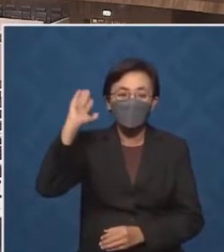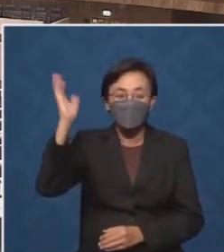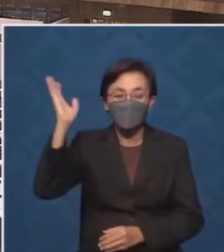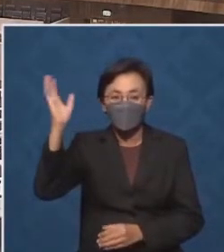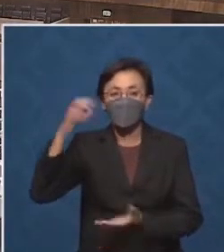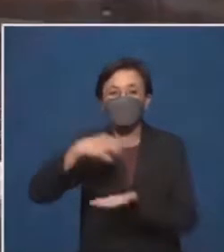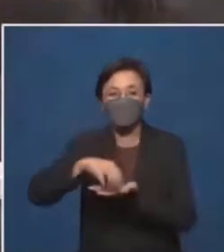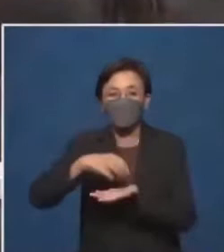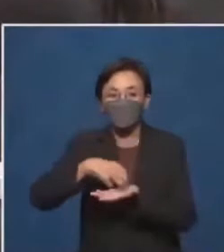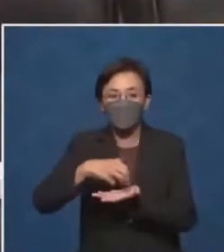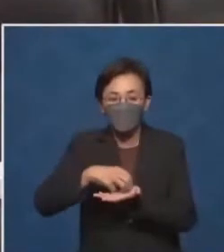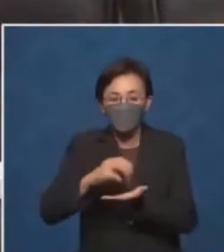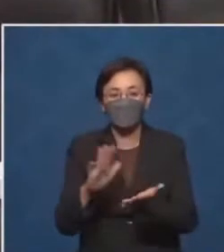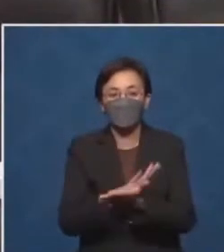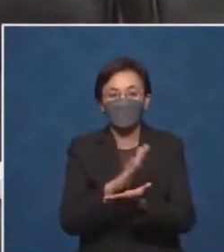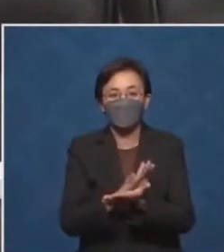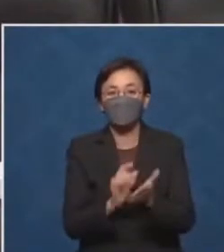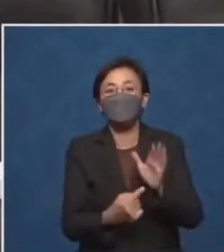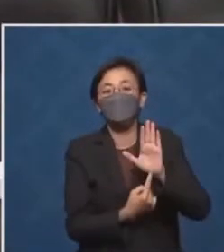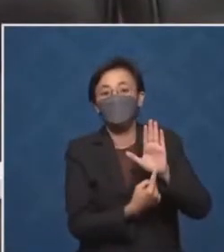สะแงเอกสาร